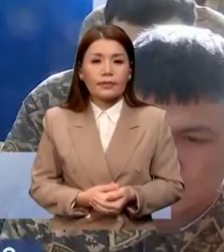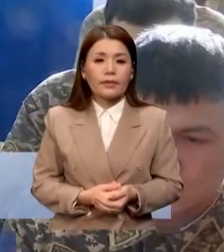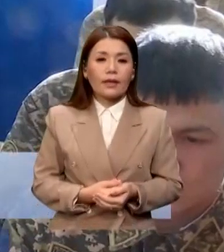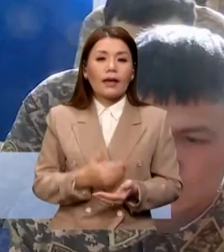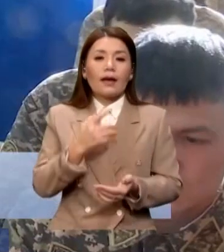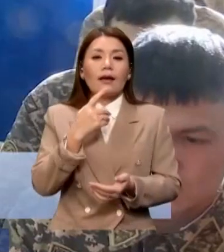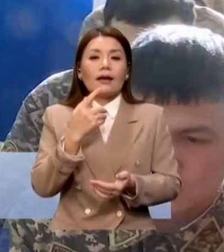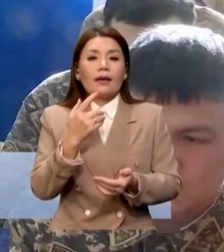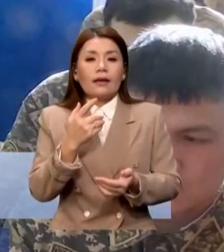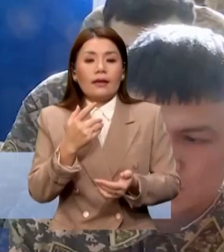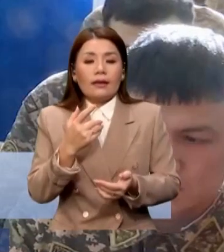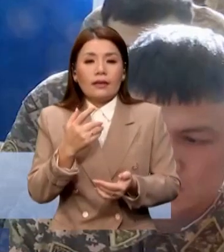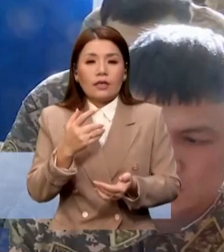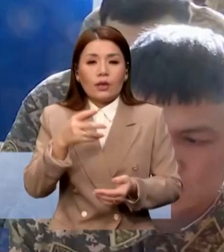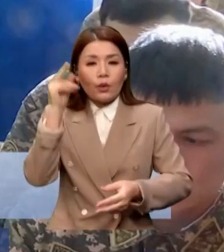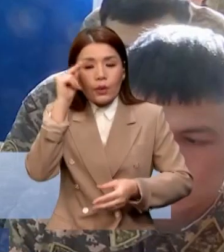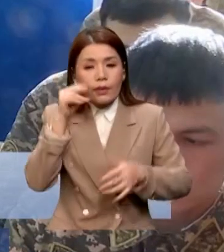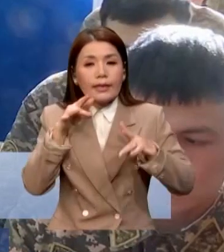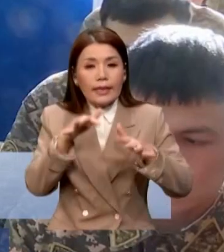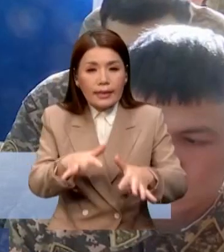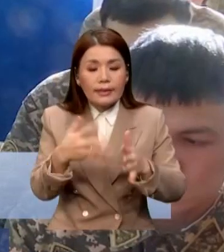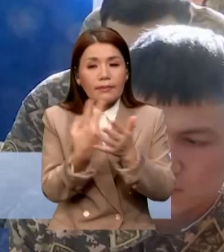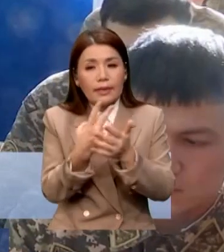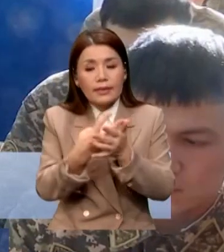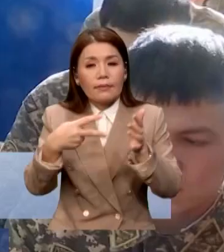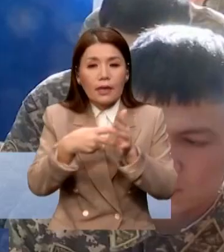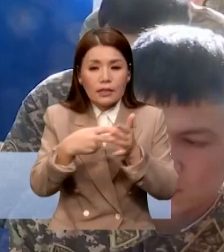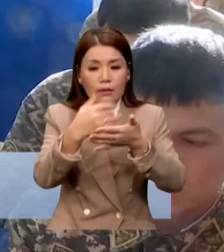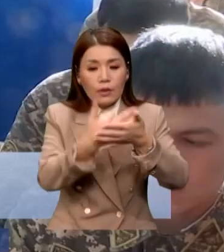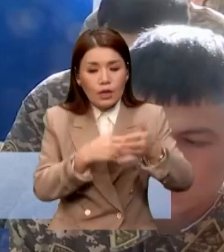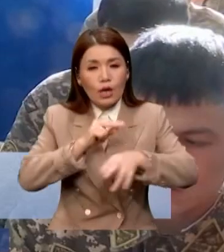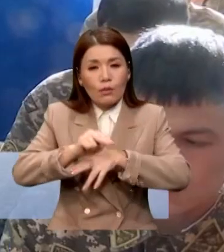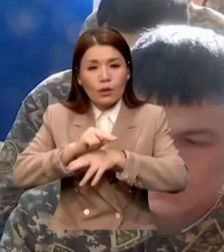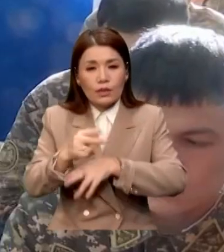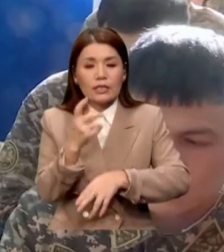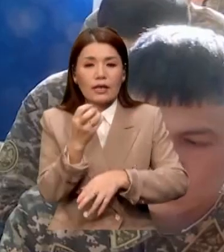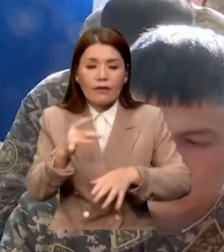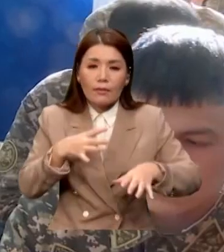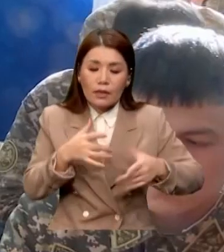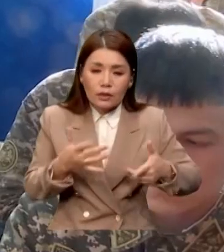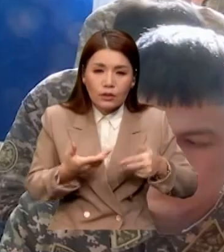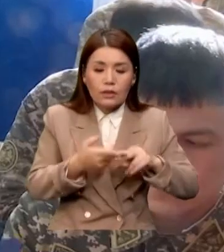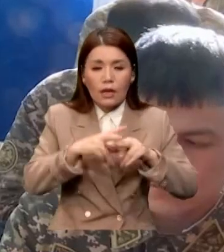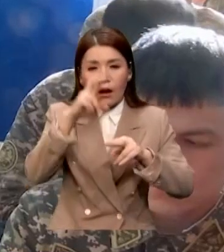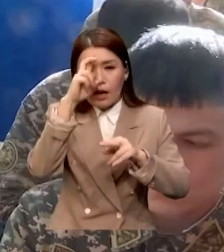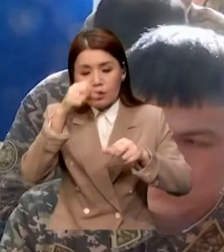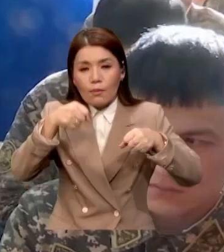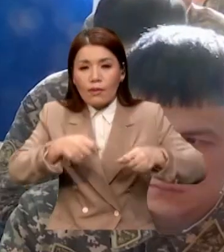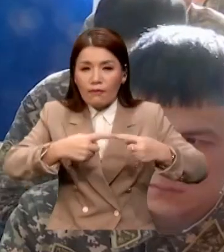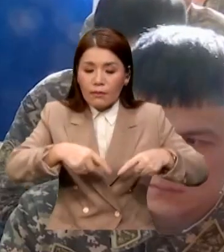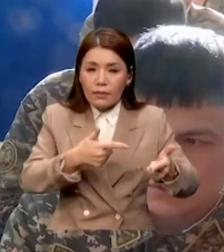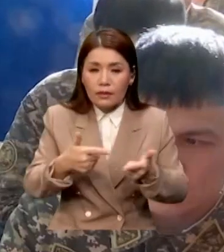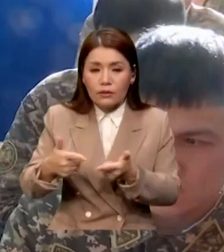боевой подготовки учебной деятельности выставляются оценки по предметному обучению. Это строевая подготовка, государственная правовая